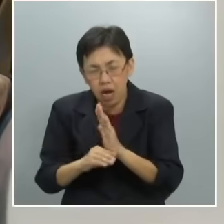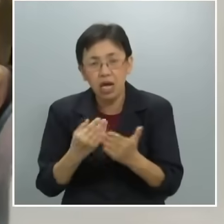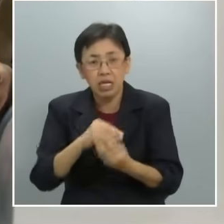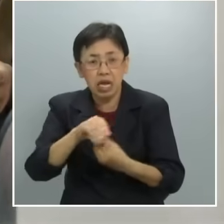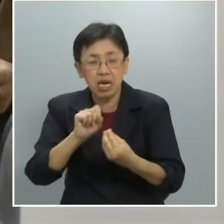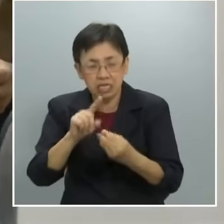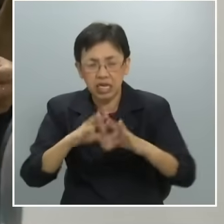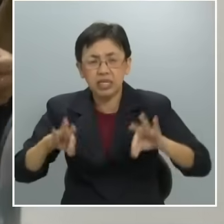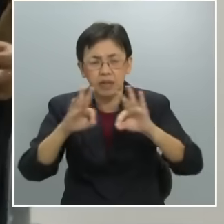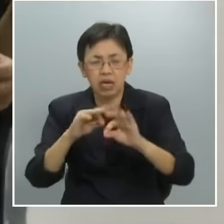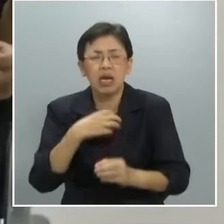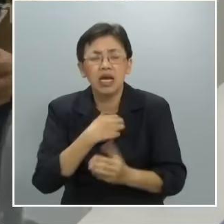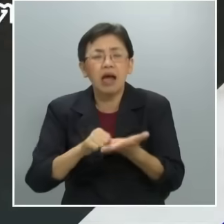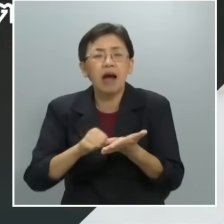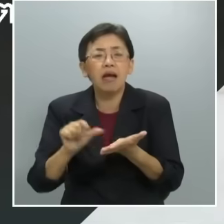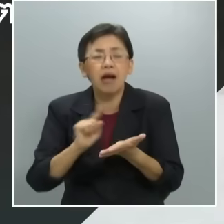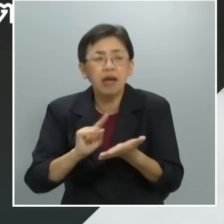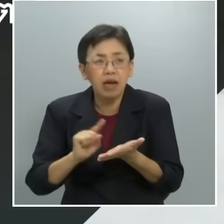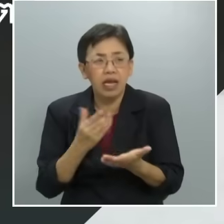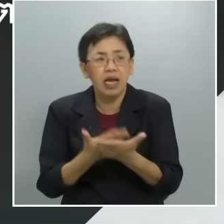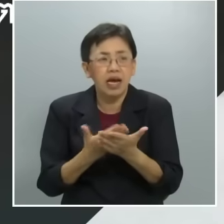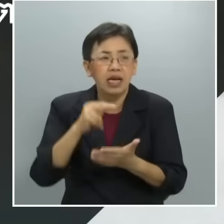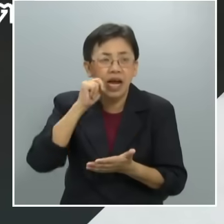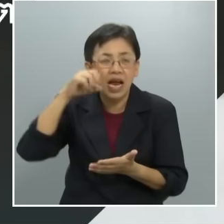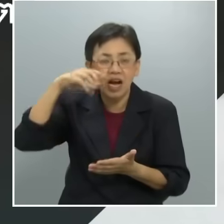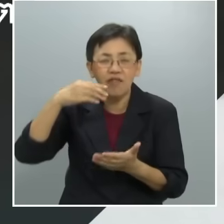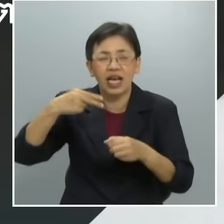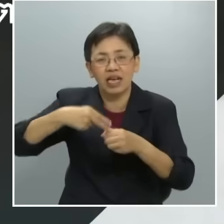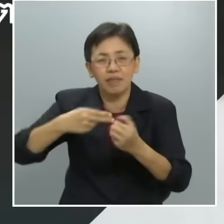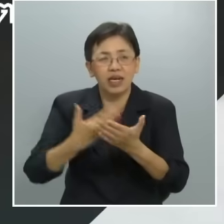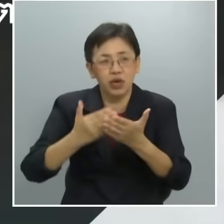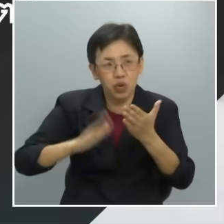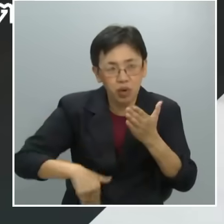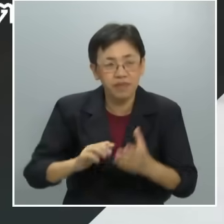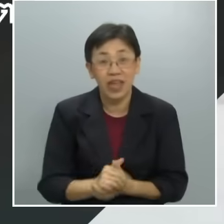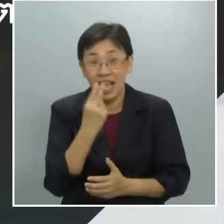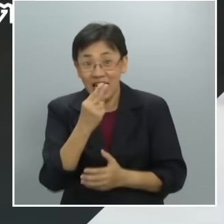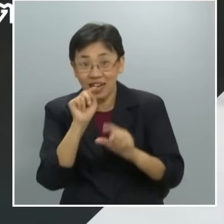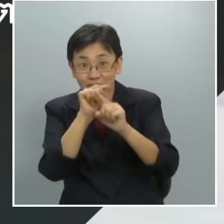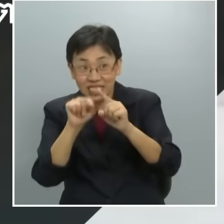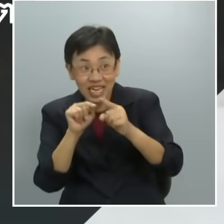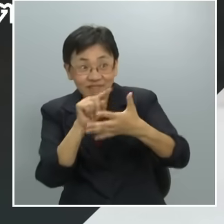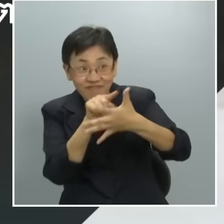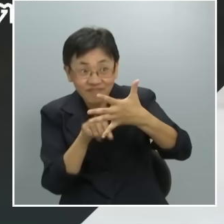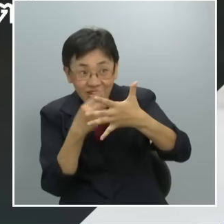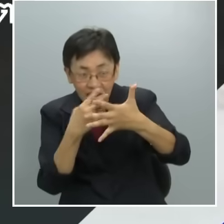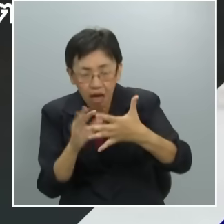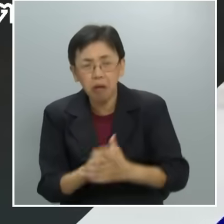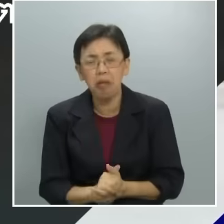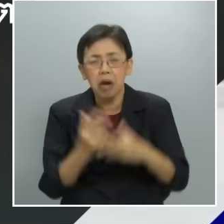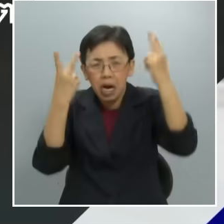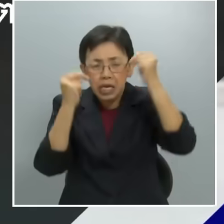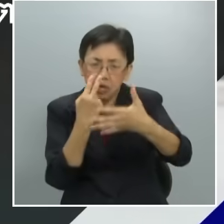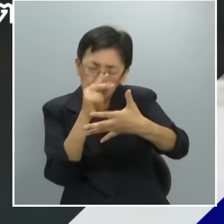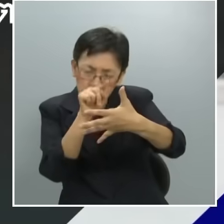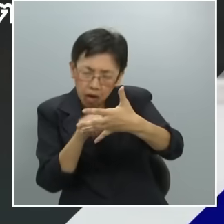งอยากให้แก้เรื่องรถค่าน้ำค่าไฟค่าน้ำมันสถิติอย่างที่เห็นหน้าจอนายรัฐมนตรีก็บอกว่ารัฐบา